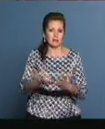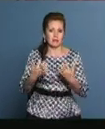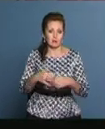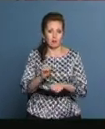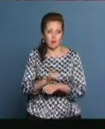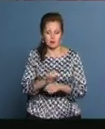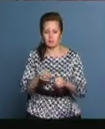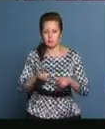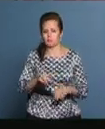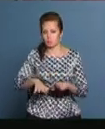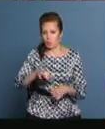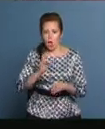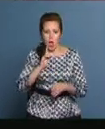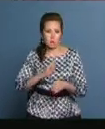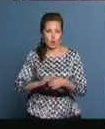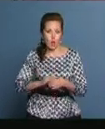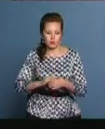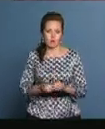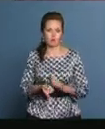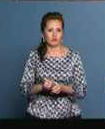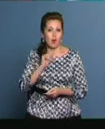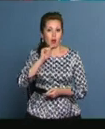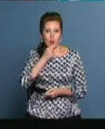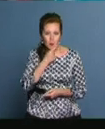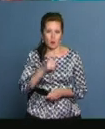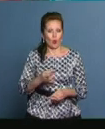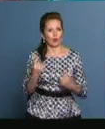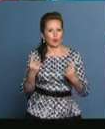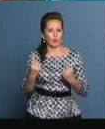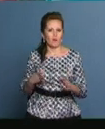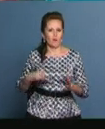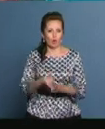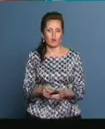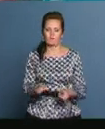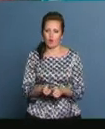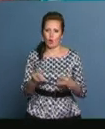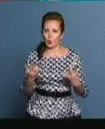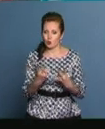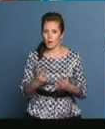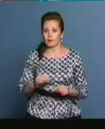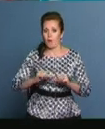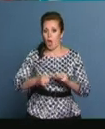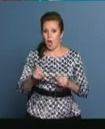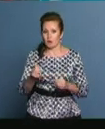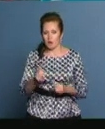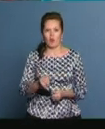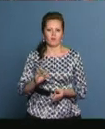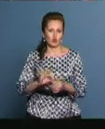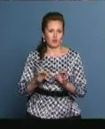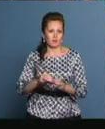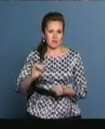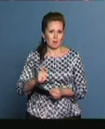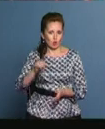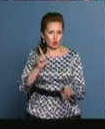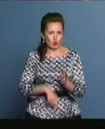стали эргономичнее, но без капитальных вложений не обойтись. И разговор снова зашел о тарифах. В Ижевске вода самая дешевая – 12